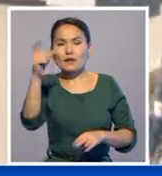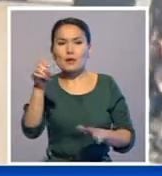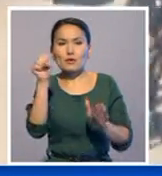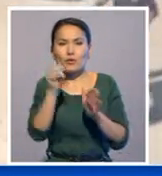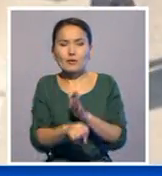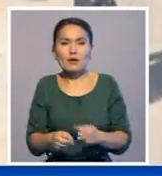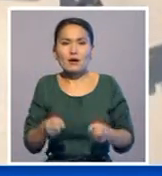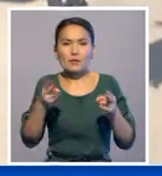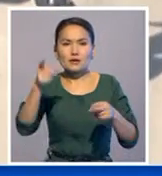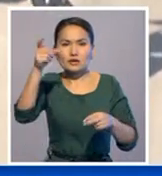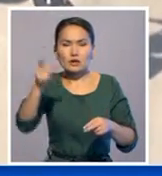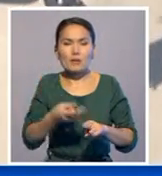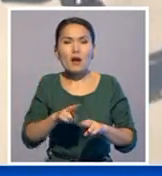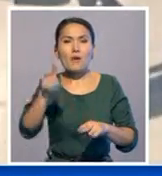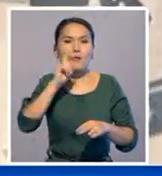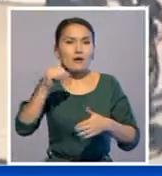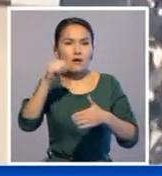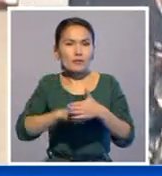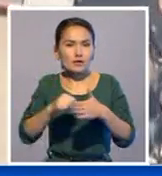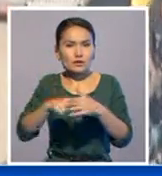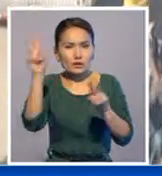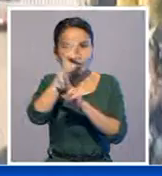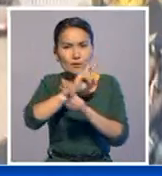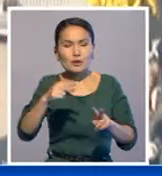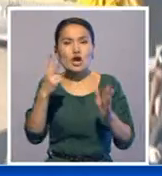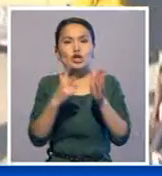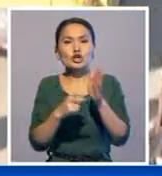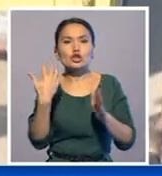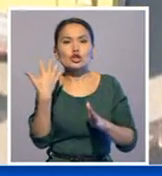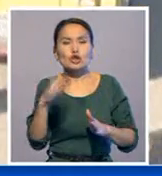не итермелегені белгісіз. Төтенше жағдайға орай әуежайдағы